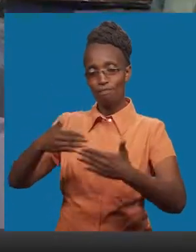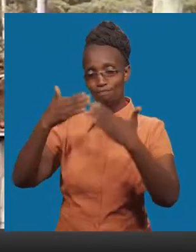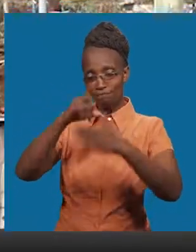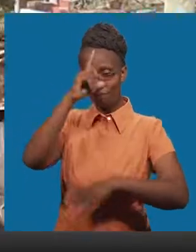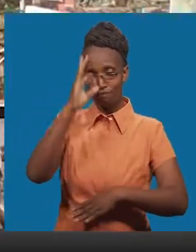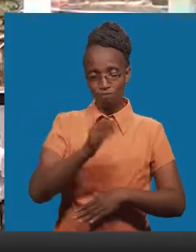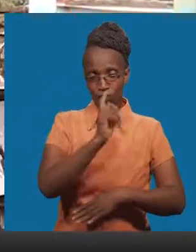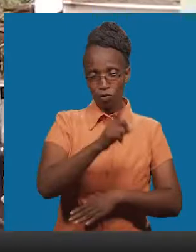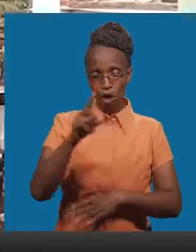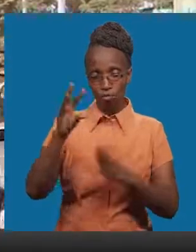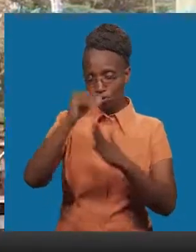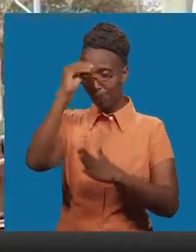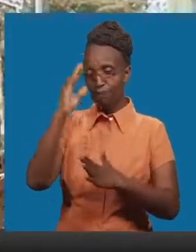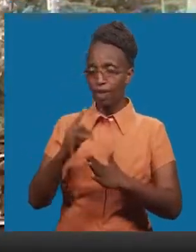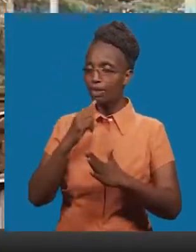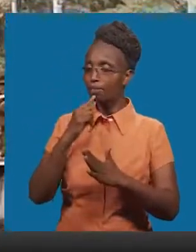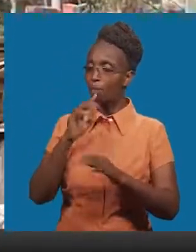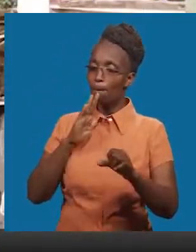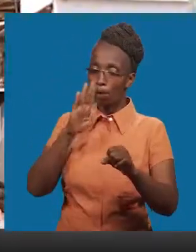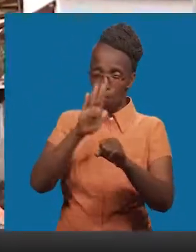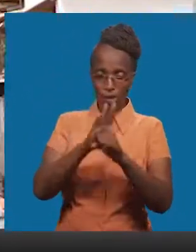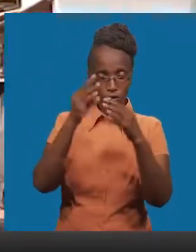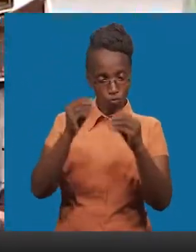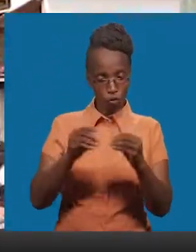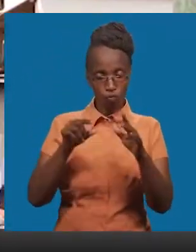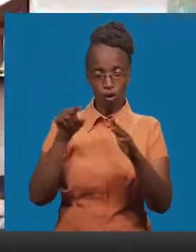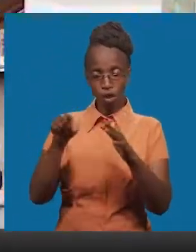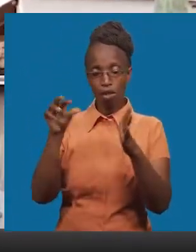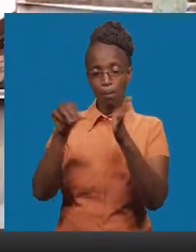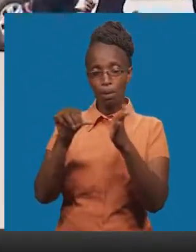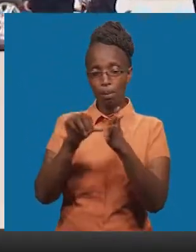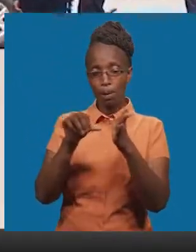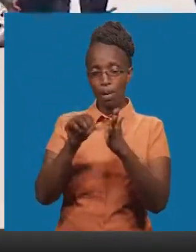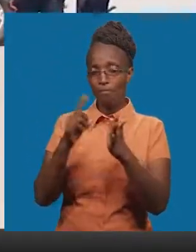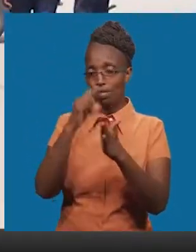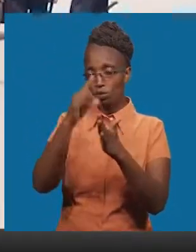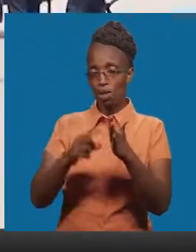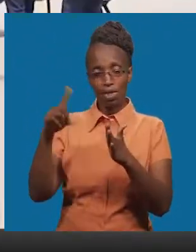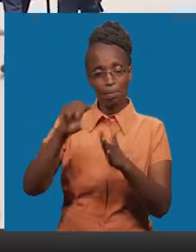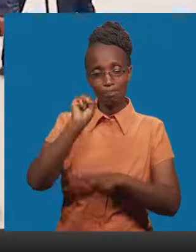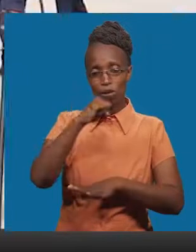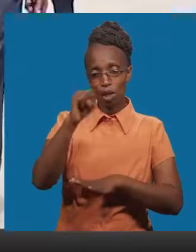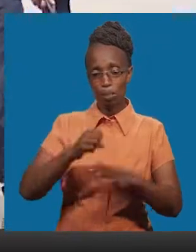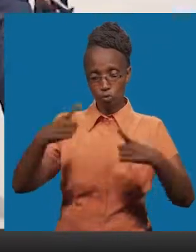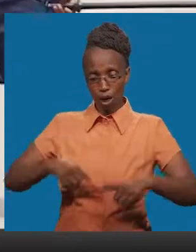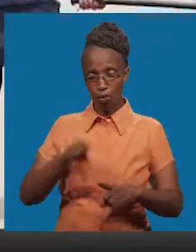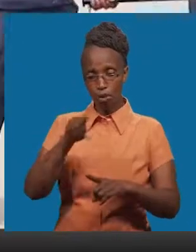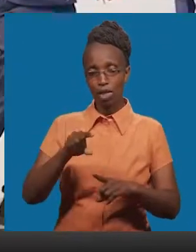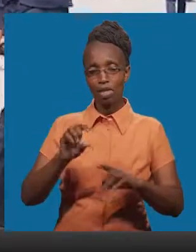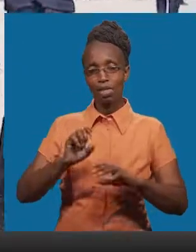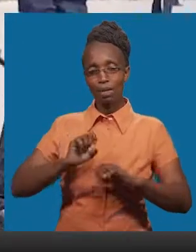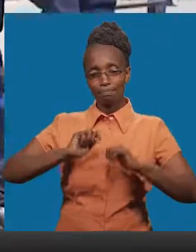hata hivyo, ametoa onyo kali kwa wanafunzi hao na kuahidi kukabiliana na utovu usalama. Amesema